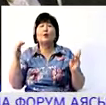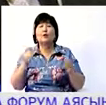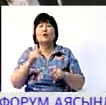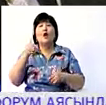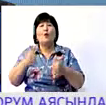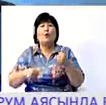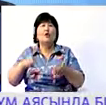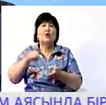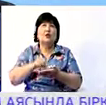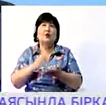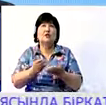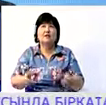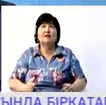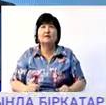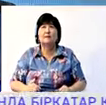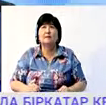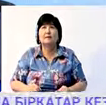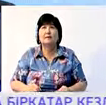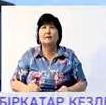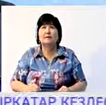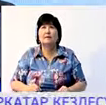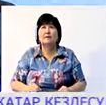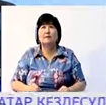өнер көрсетті. Қызыл орданың төрінде